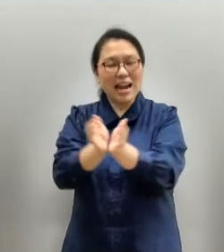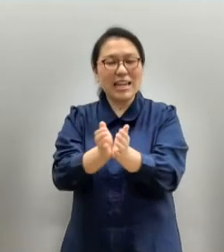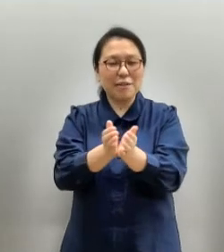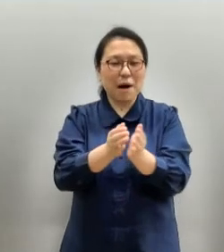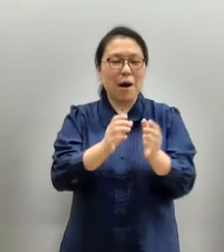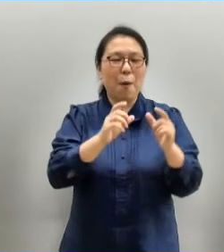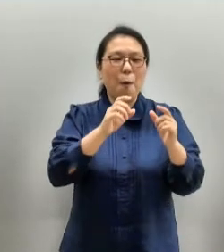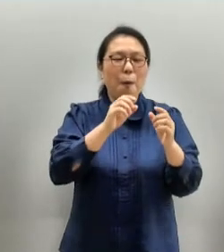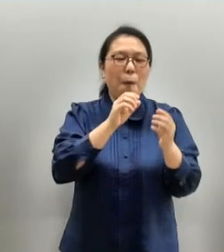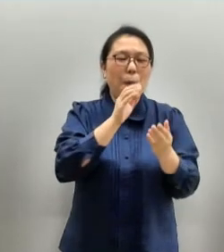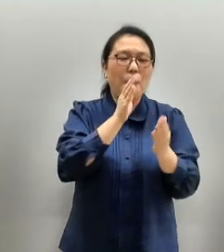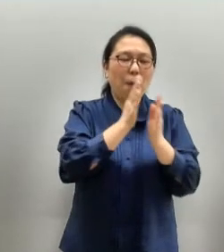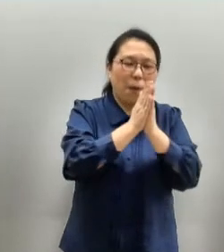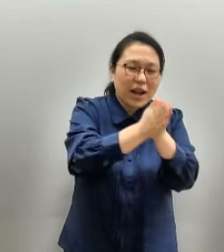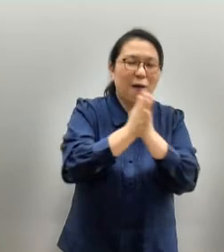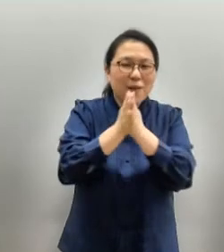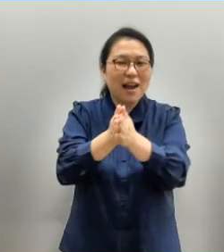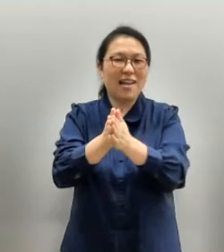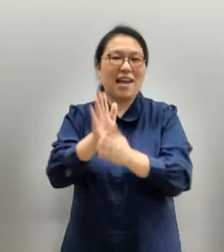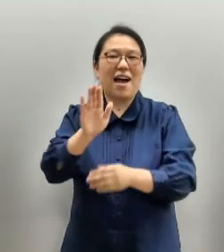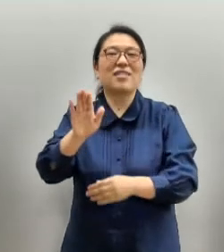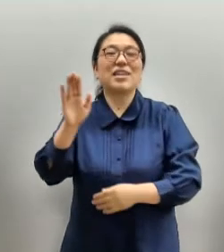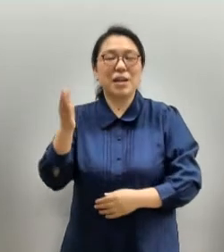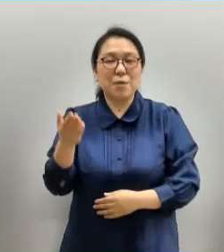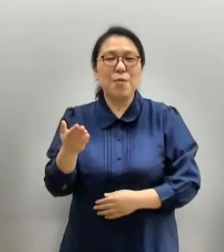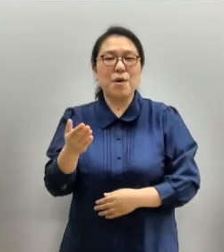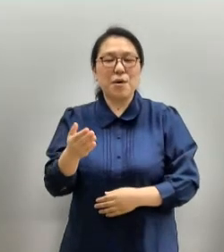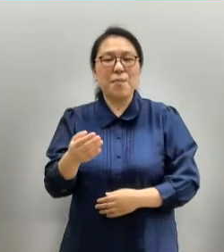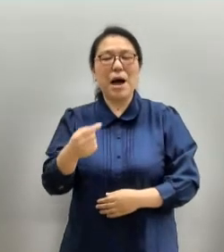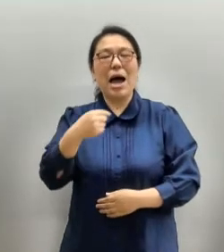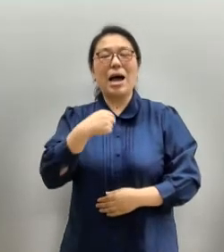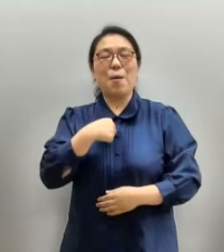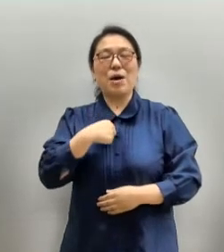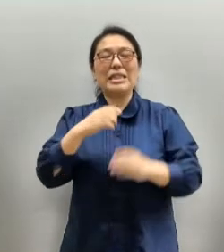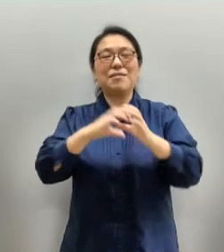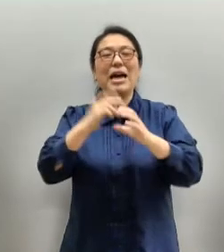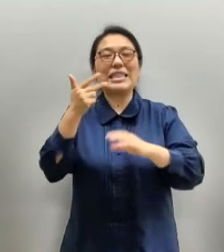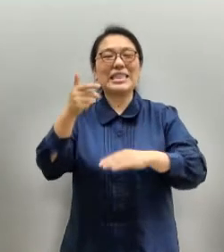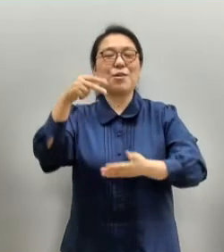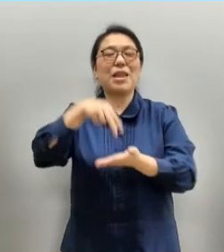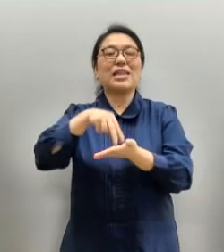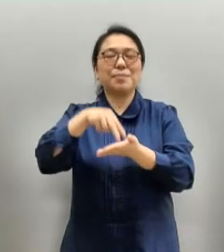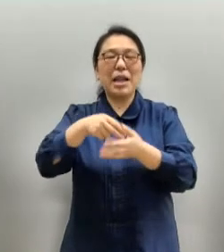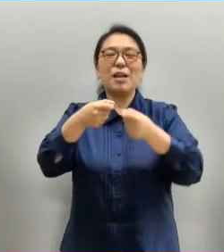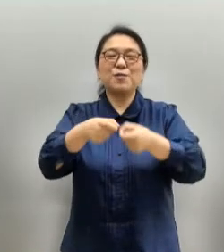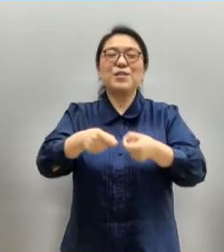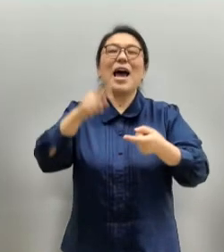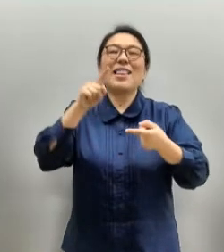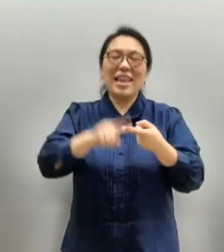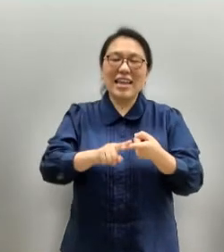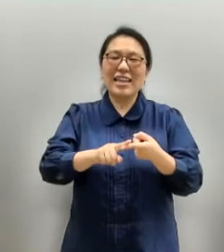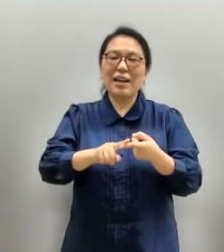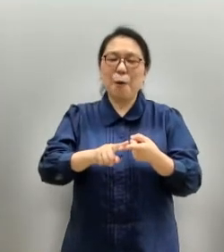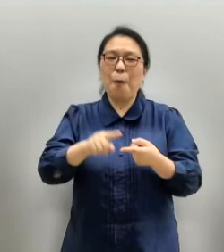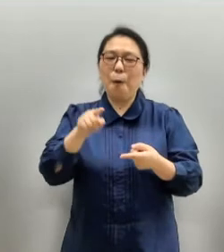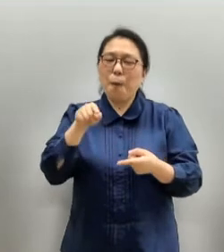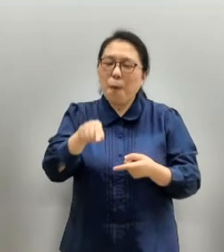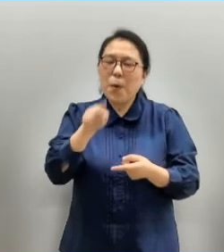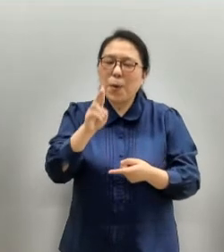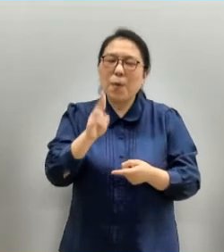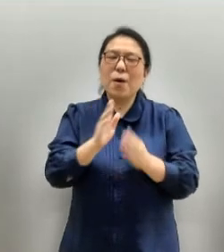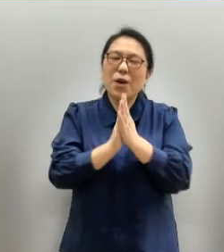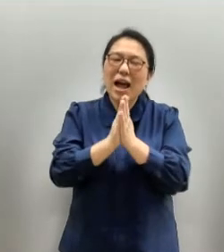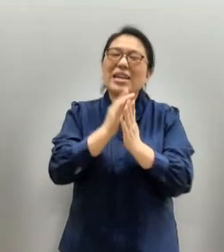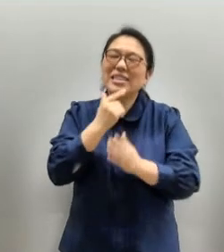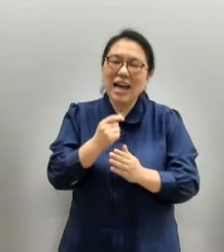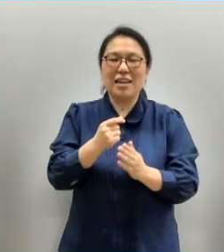ますけれども、この具体的にこういう目標値で指導してもいきたいということも合わせてですね、引き続き周知をしていきたいと思います。で